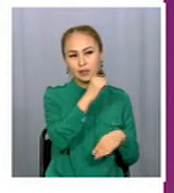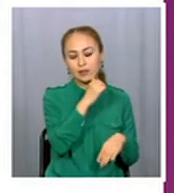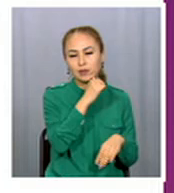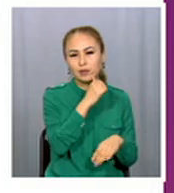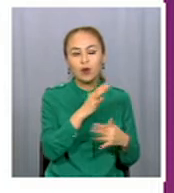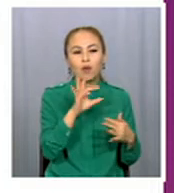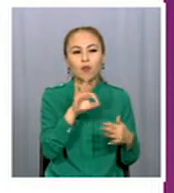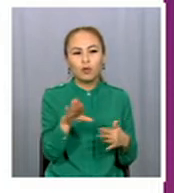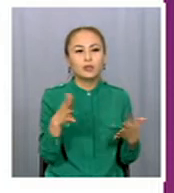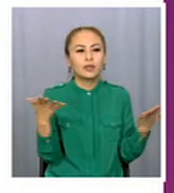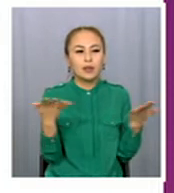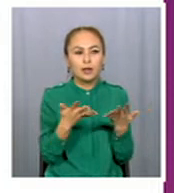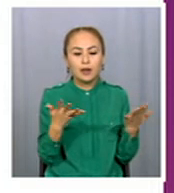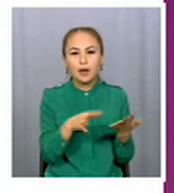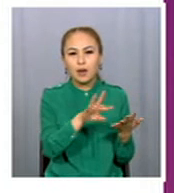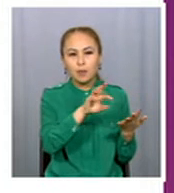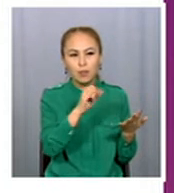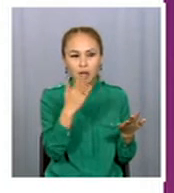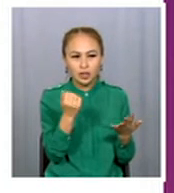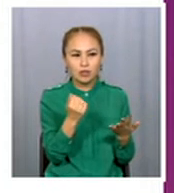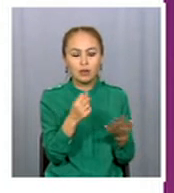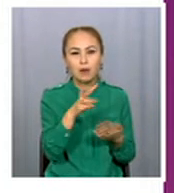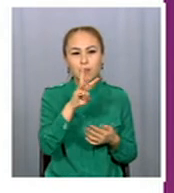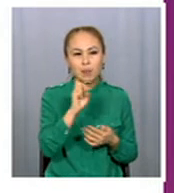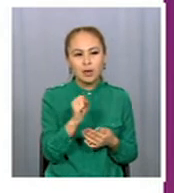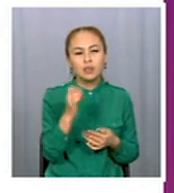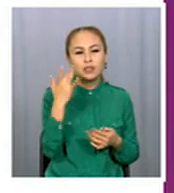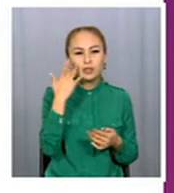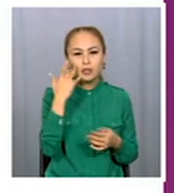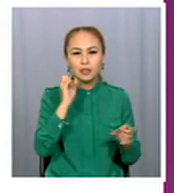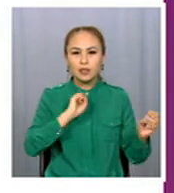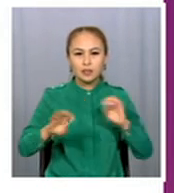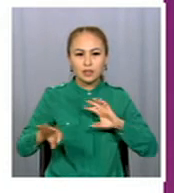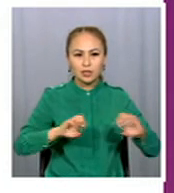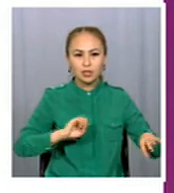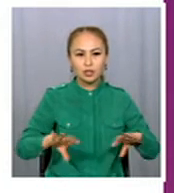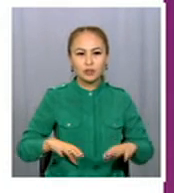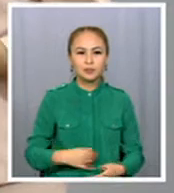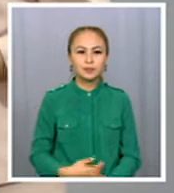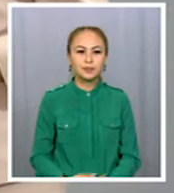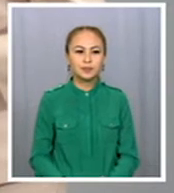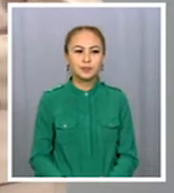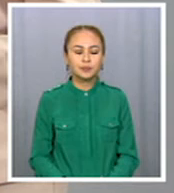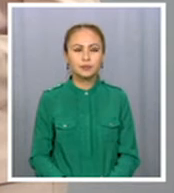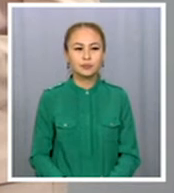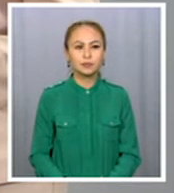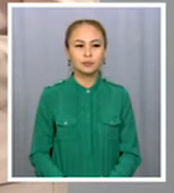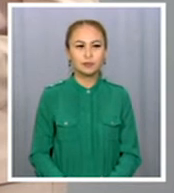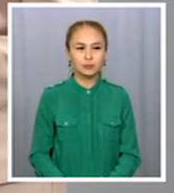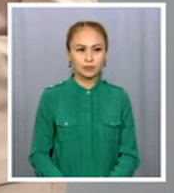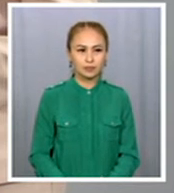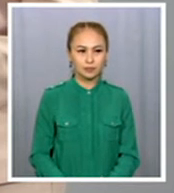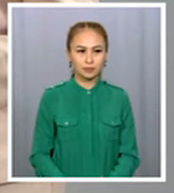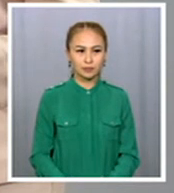Вот секрет. Вот какая Маша. Маша растеряша.